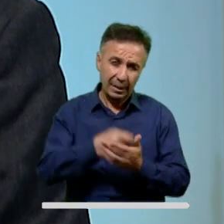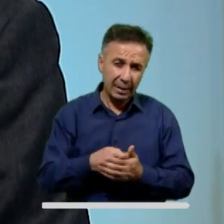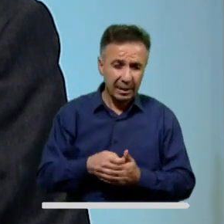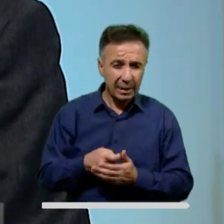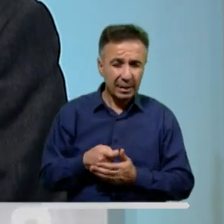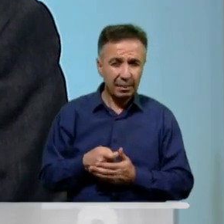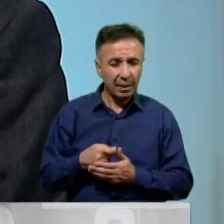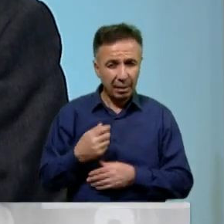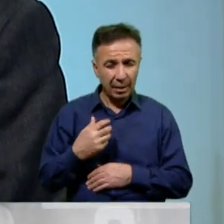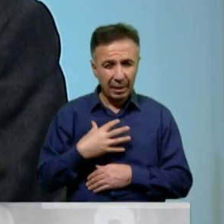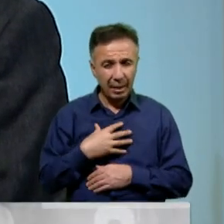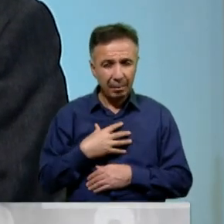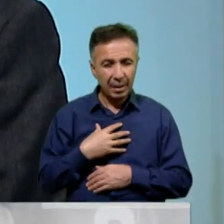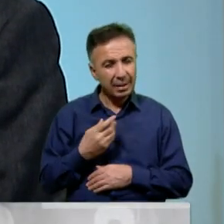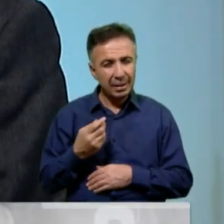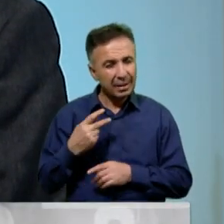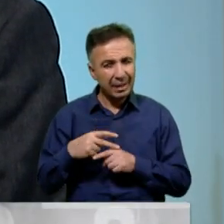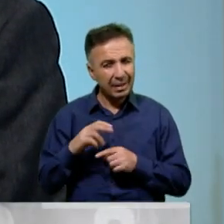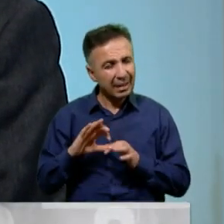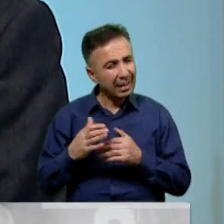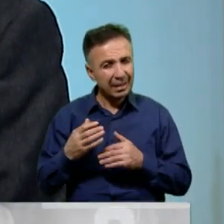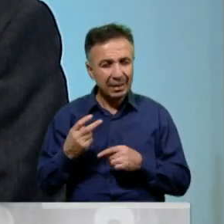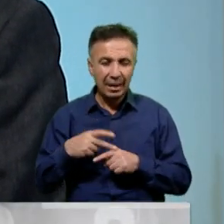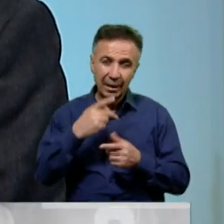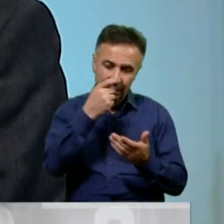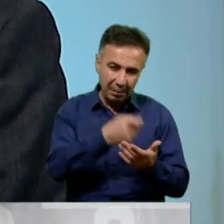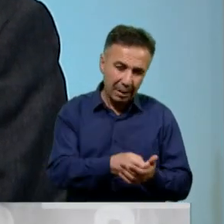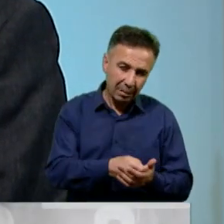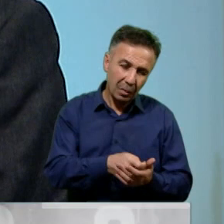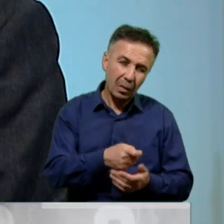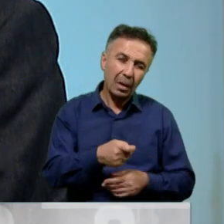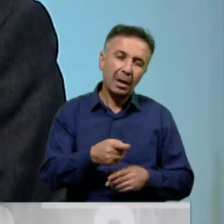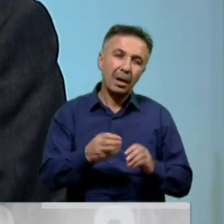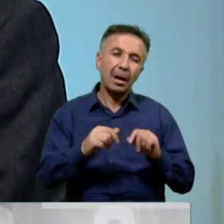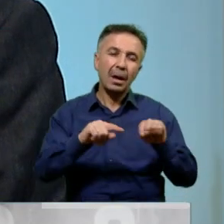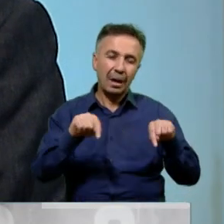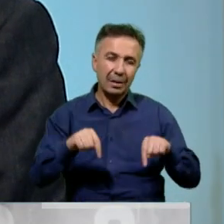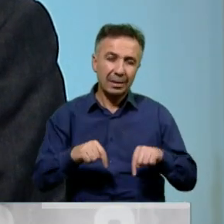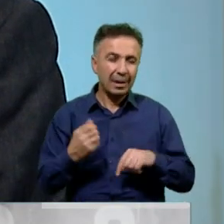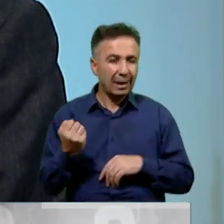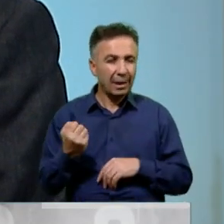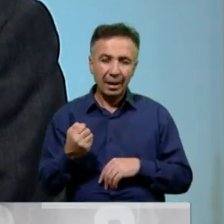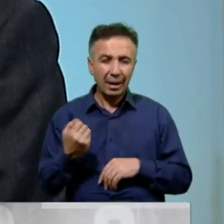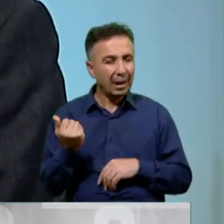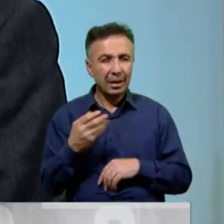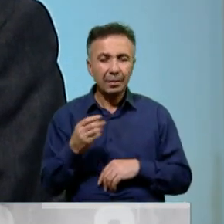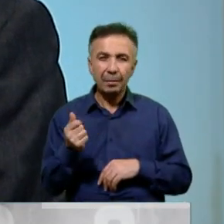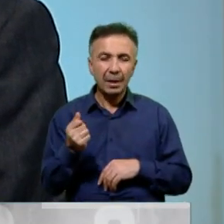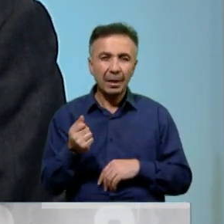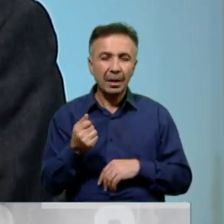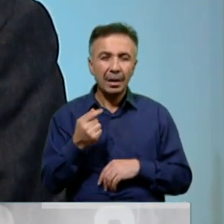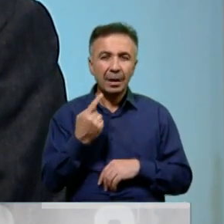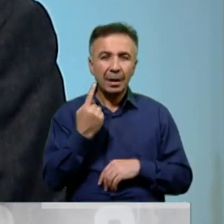Cebindeki paraya zekat nasıl vermesi gerekiyorsa o arsası kaç lira tutuyor mesela? 1